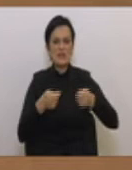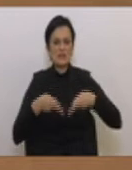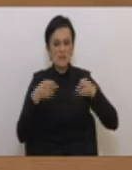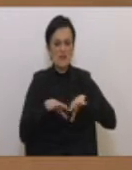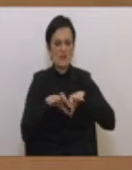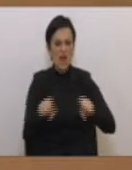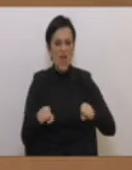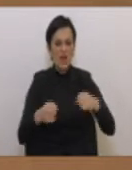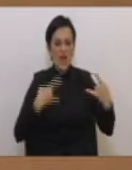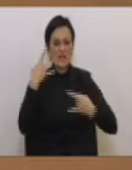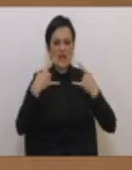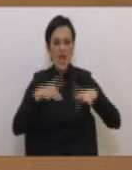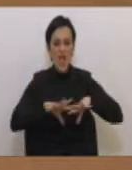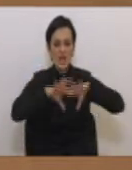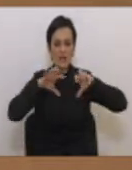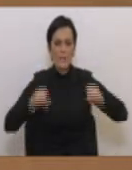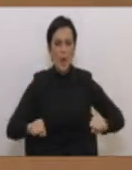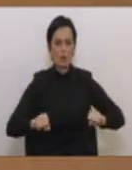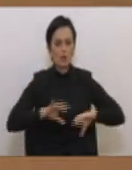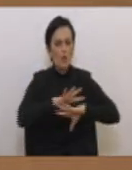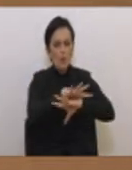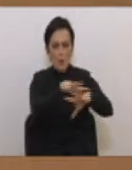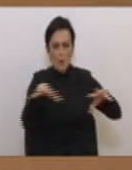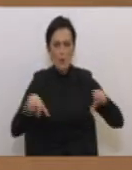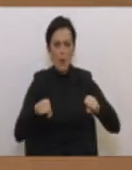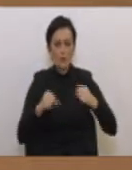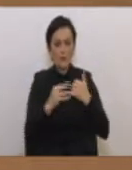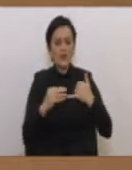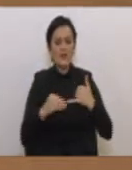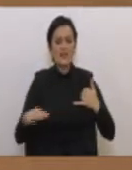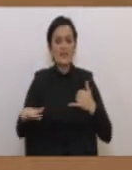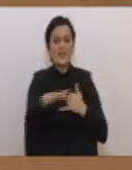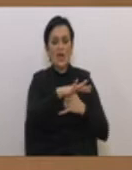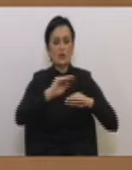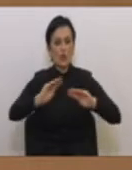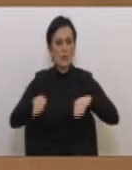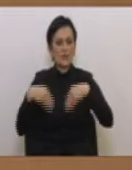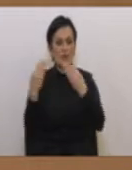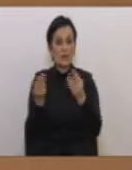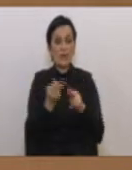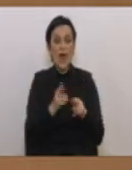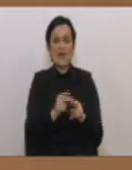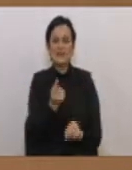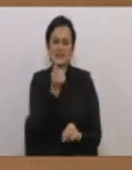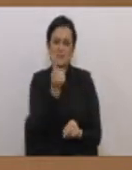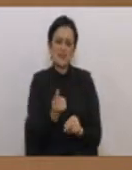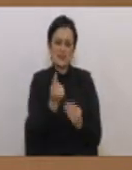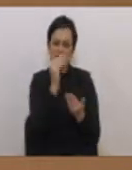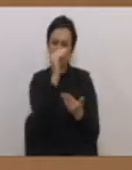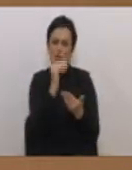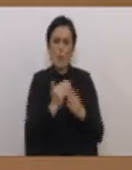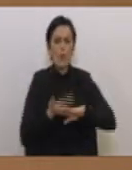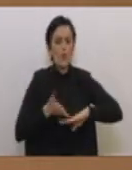მედიის მიტაცება, მონოპოლიზაცია, ტერიტორიების გადაცემა. ეს არის მცირე ჩამონათვალი იმ